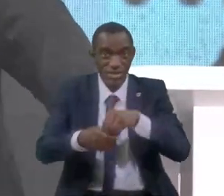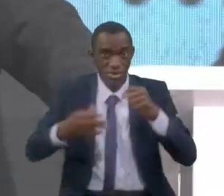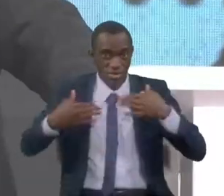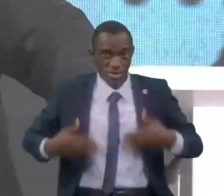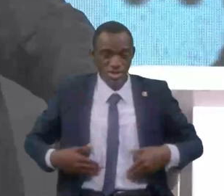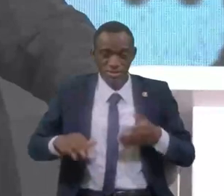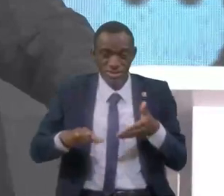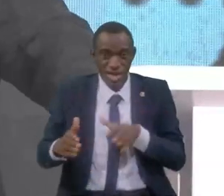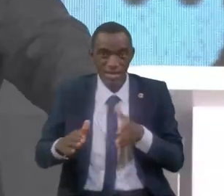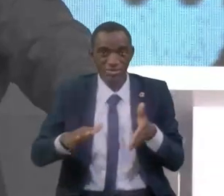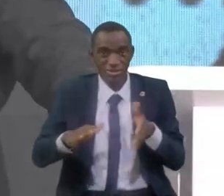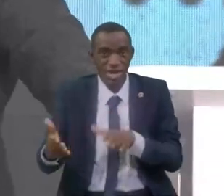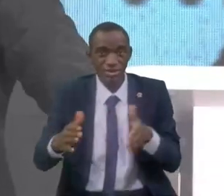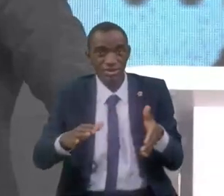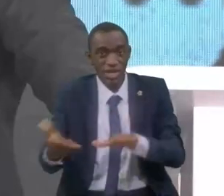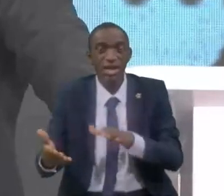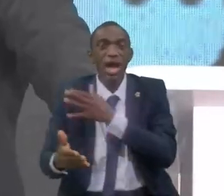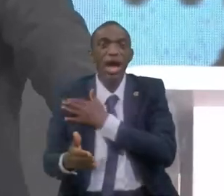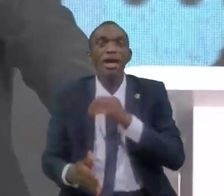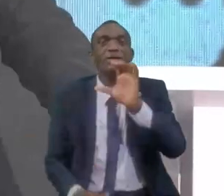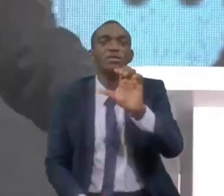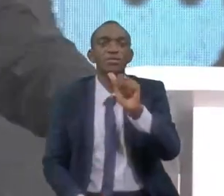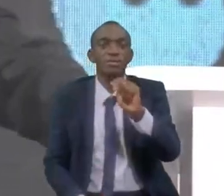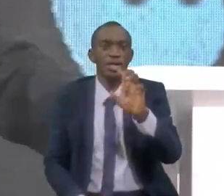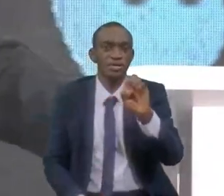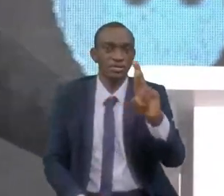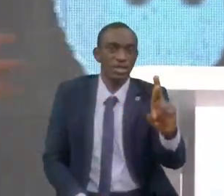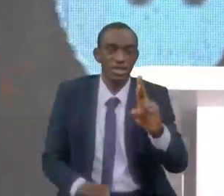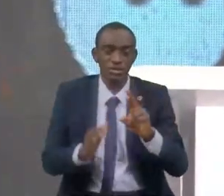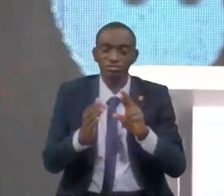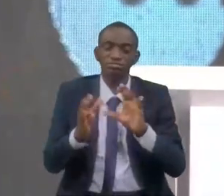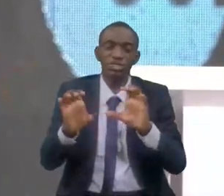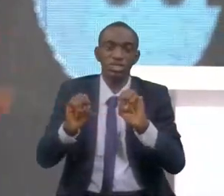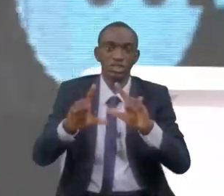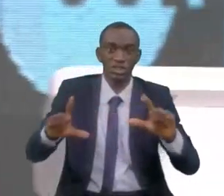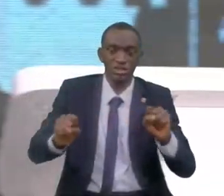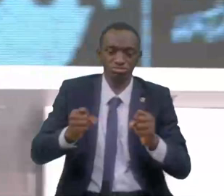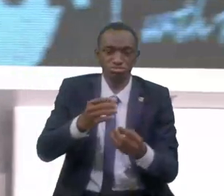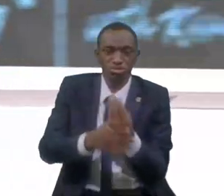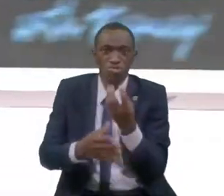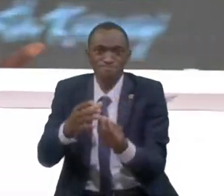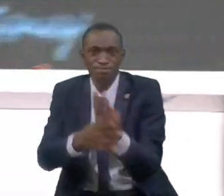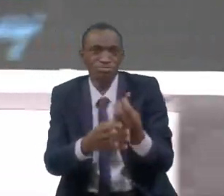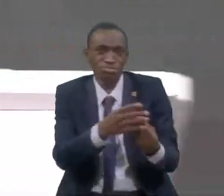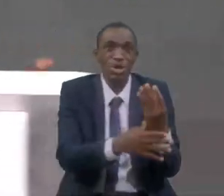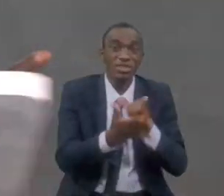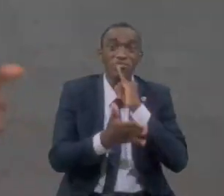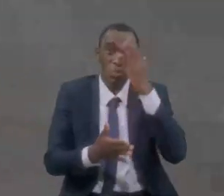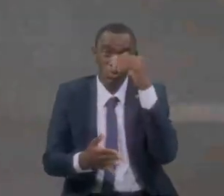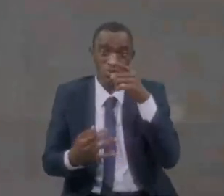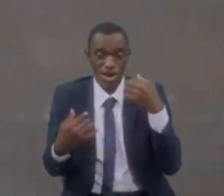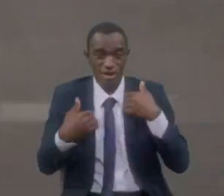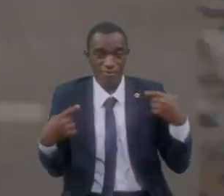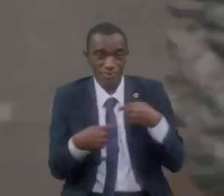meurt. Et vraiment, les cellules cancéreuses croissent. C'est quoi tu as tel enflement, c'est quoi tu as cette